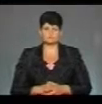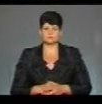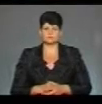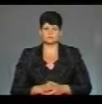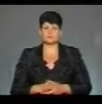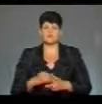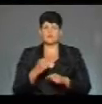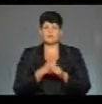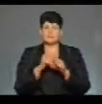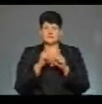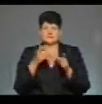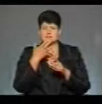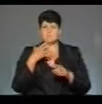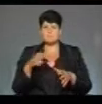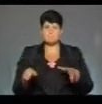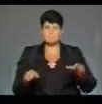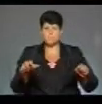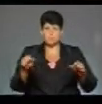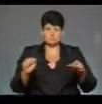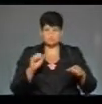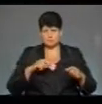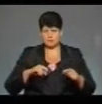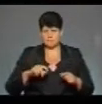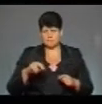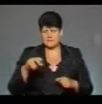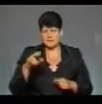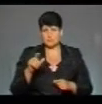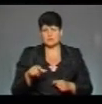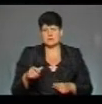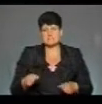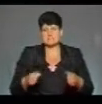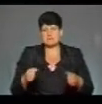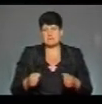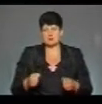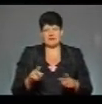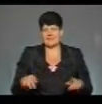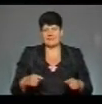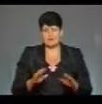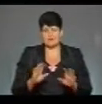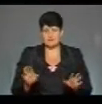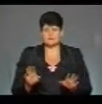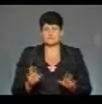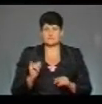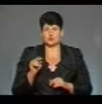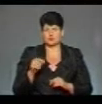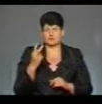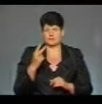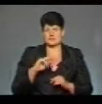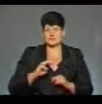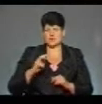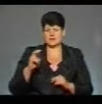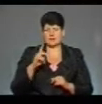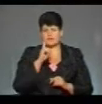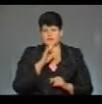В аптеці немає поручнів, щоб можна було піднятися навіть людину з паличками на колясці. І тут 2 сходинки, які є